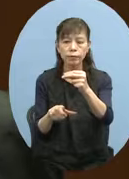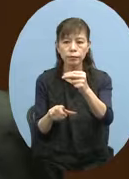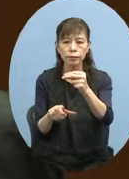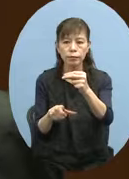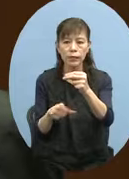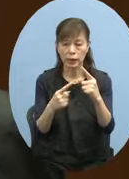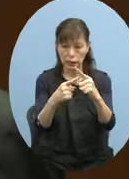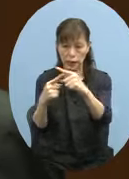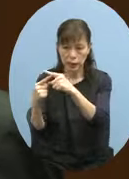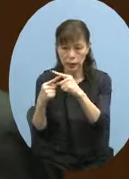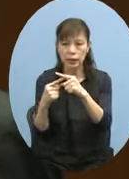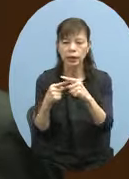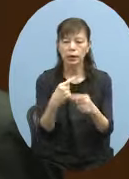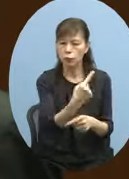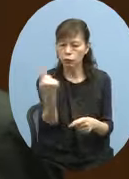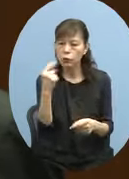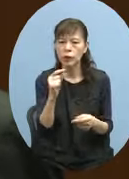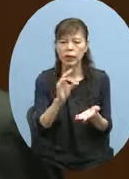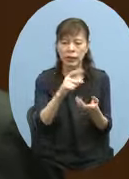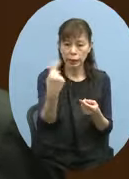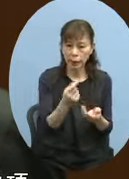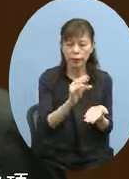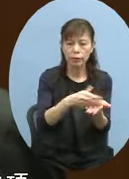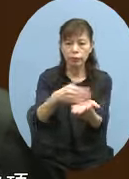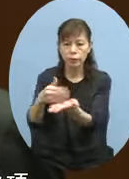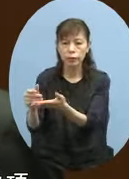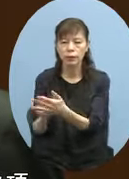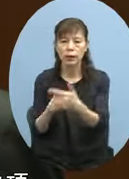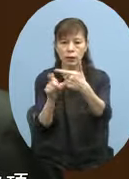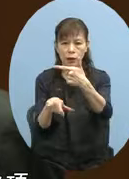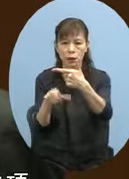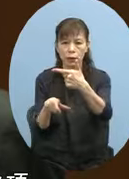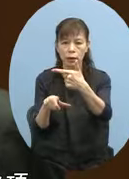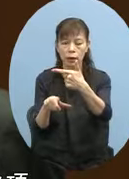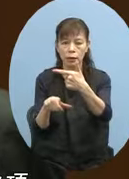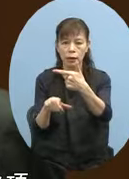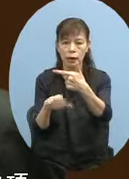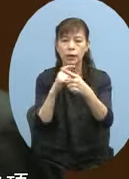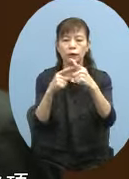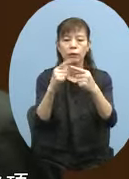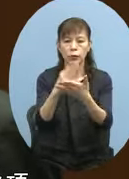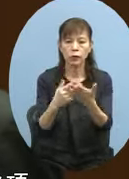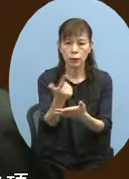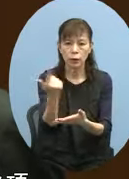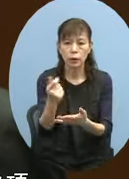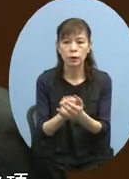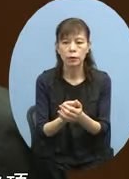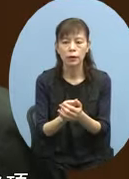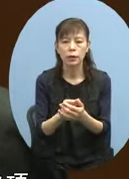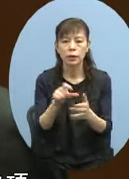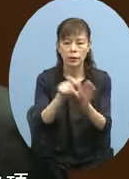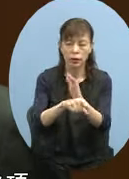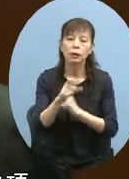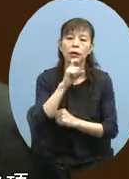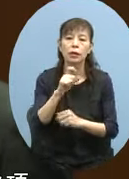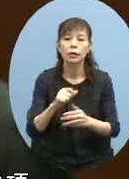始市民就會陸陸續續收到錢。喺8月裡面咧，絕大部分市民咧都應